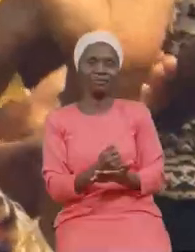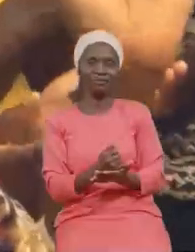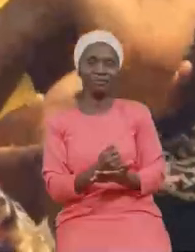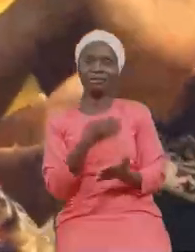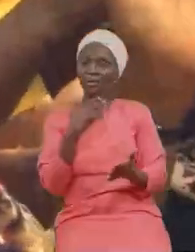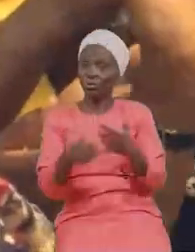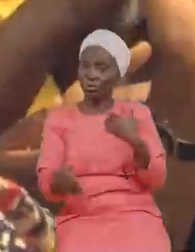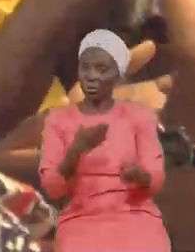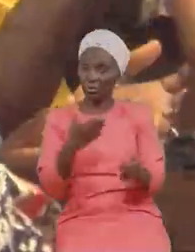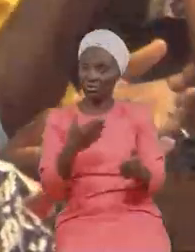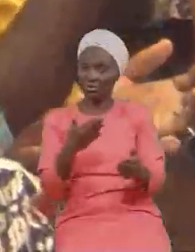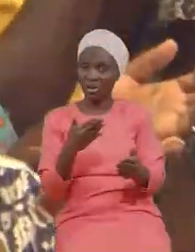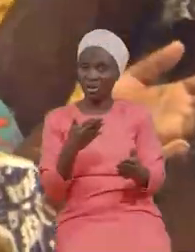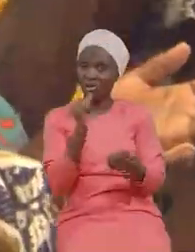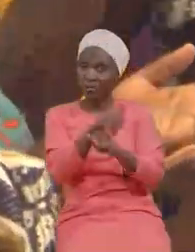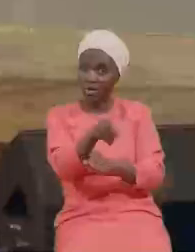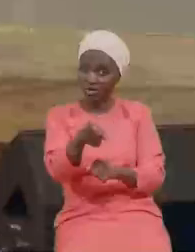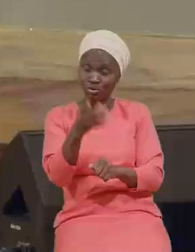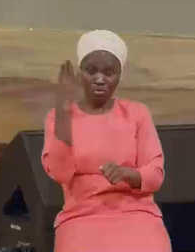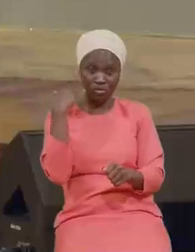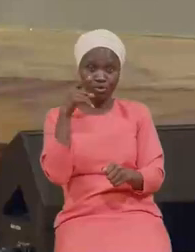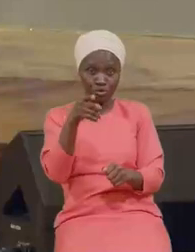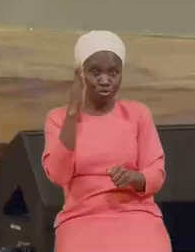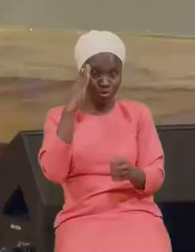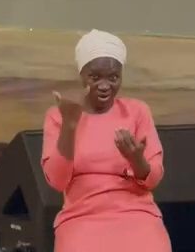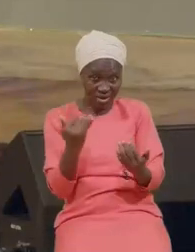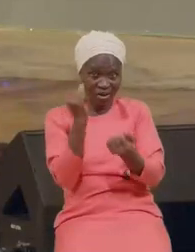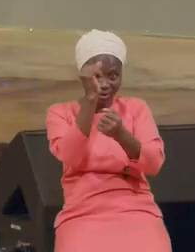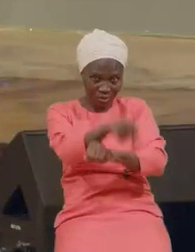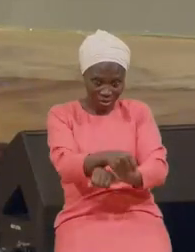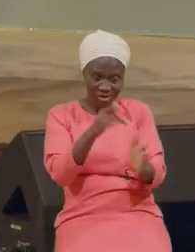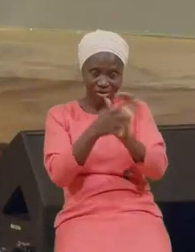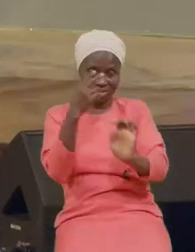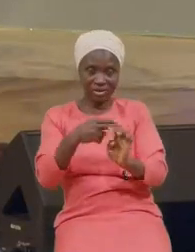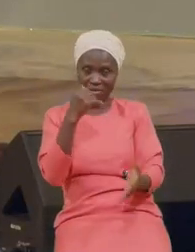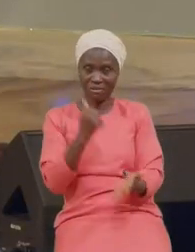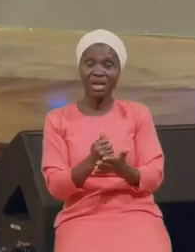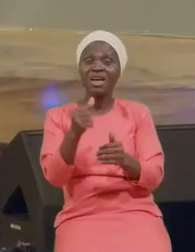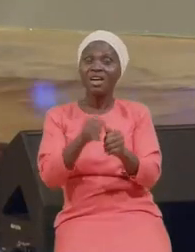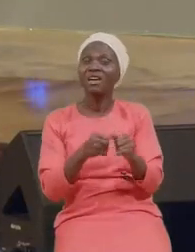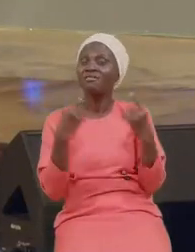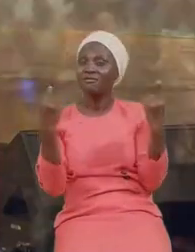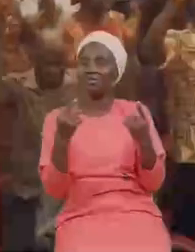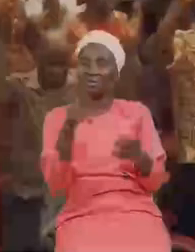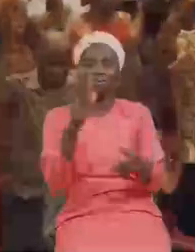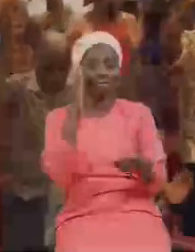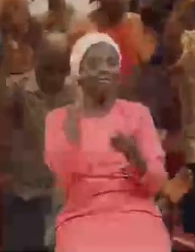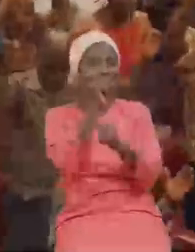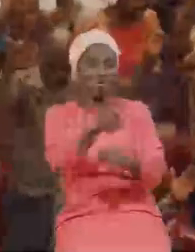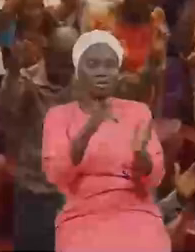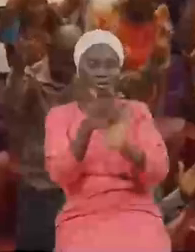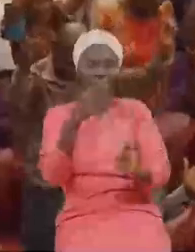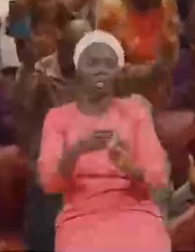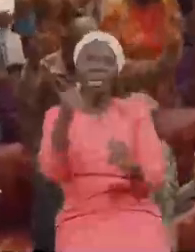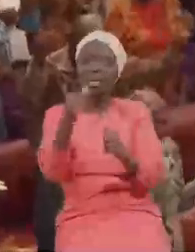comme ça ce qui vous a vaincu maintenant vous allez faire ça tout prêchez-vous vous allez le vaincre toute